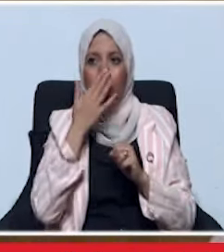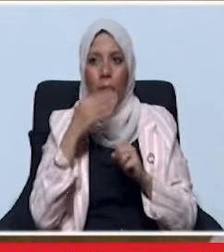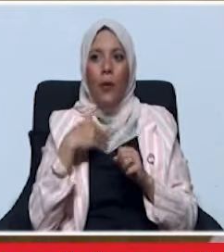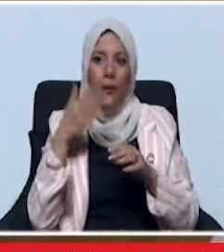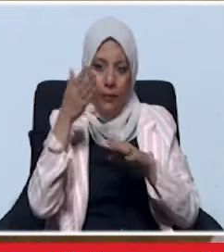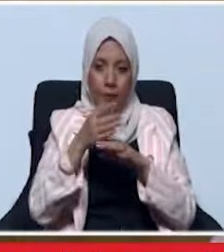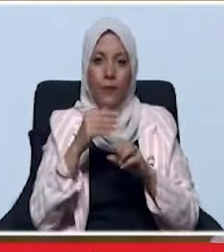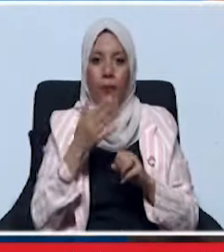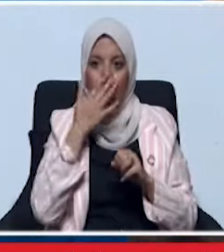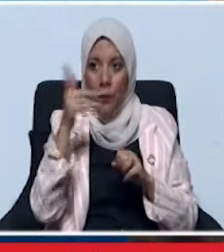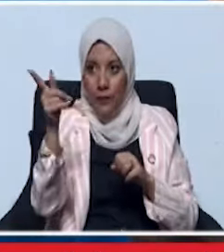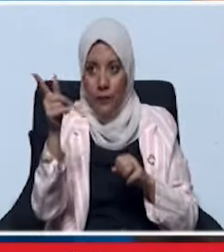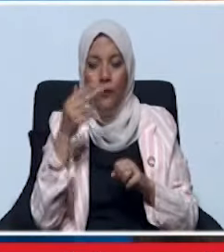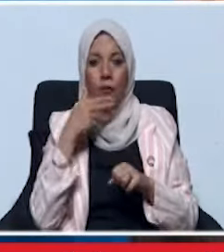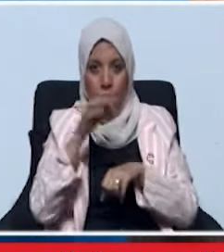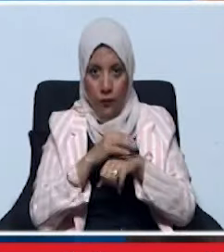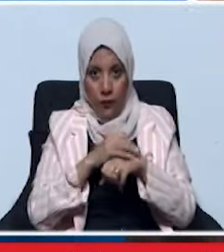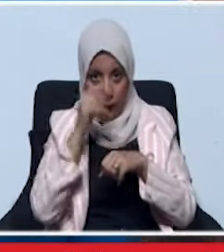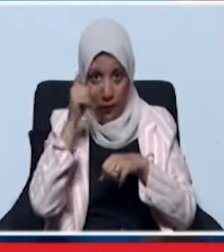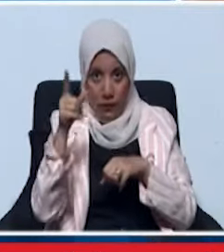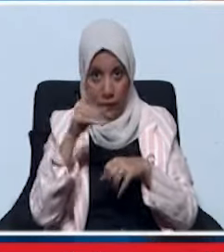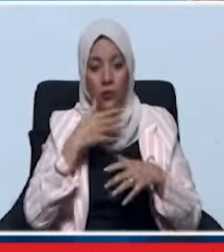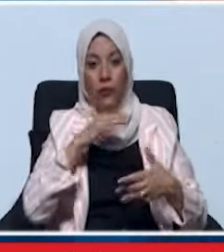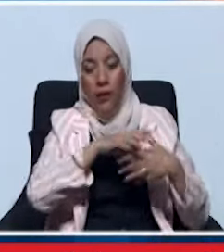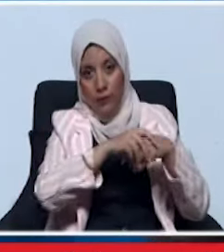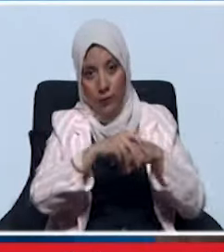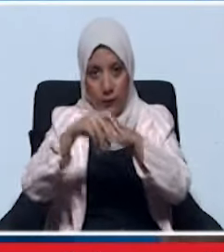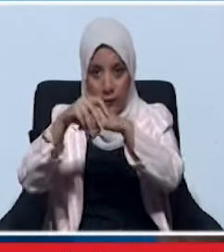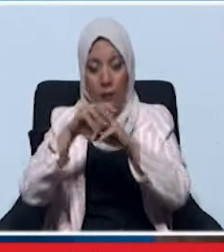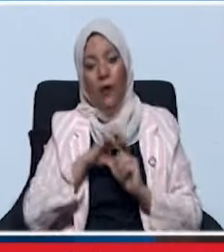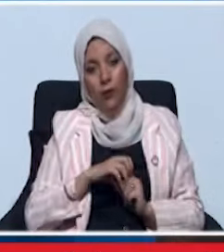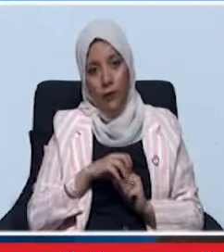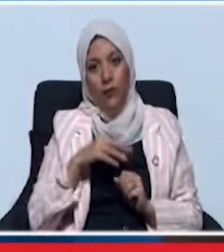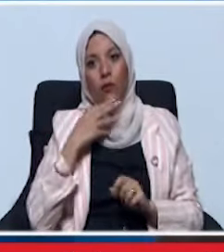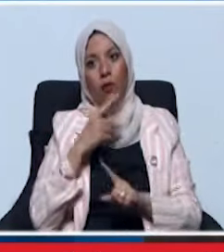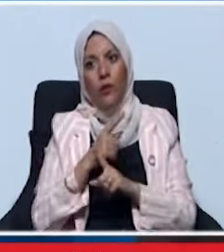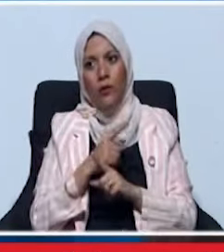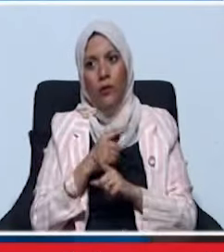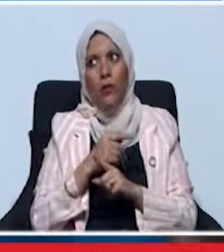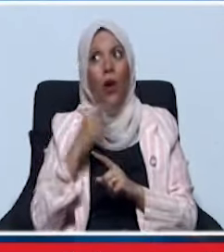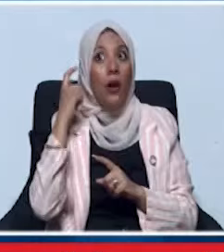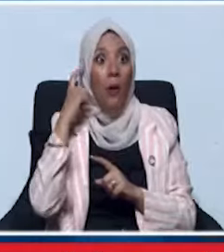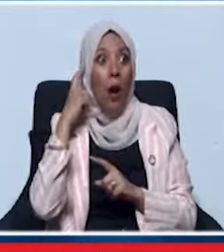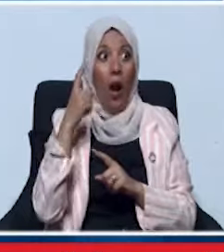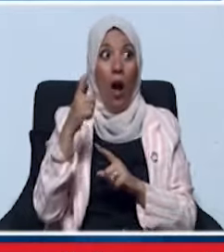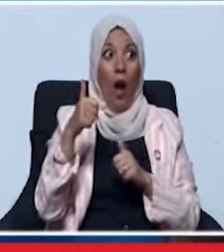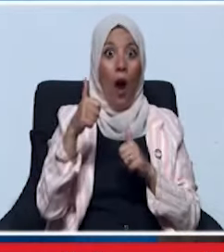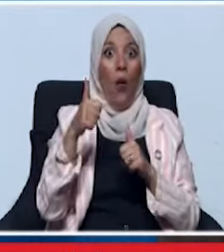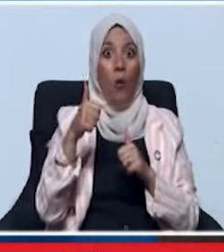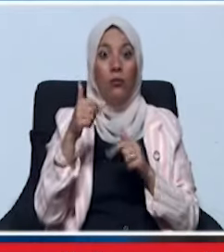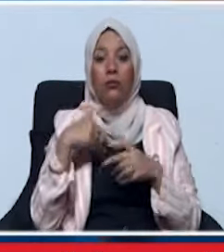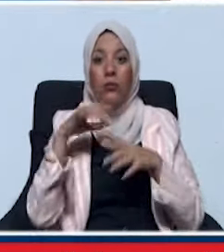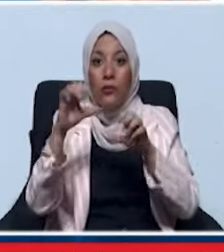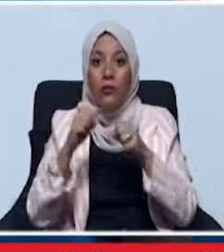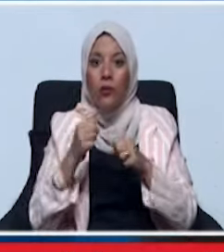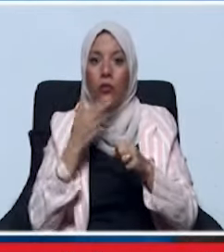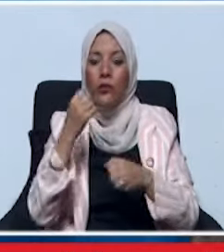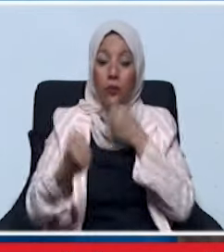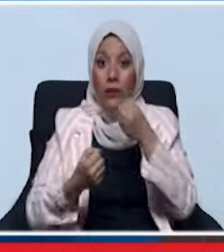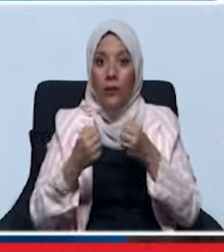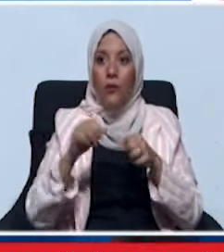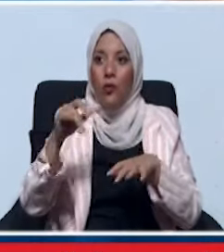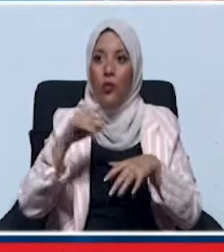قدمني. في الاوبريت ده، فالاستاذ ممدوح سمع الصوت فعجبه، فبقيت في البروفات، وانا في البروفات يروح واخدني